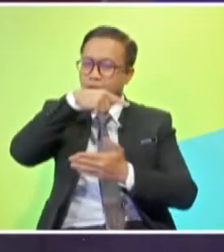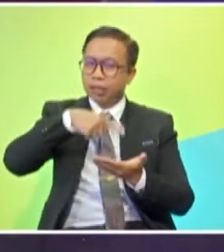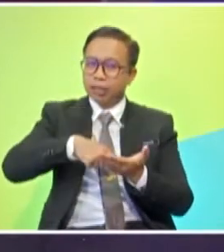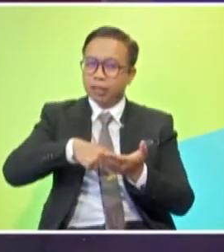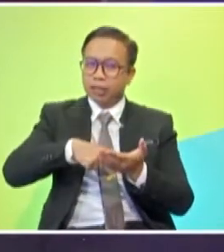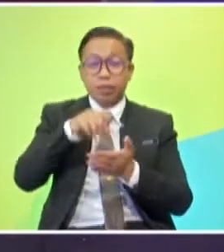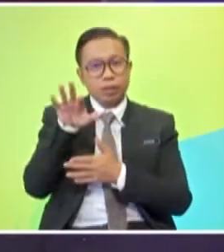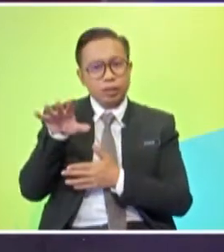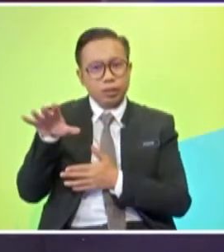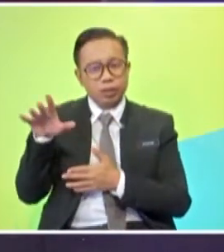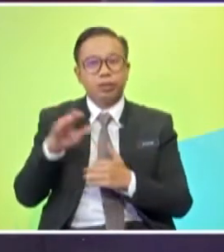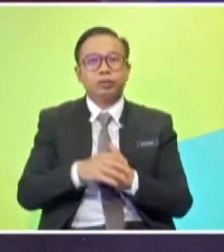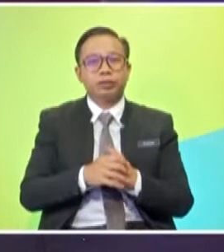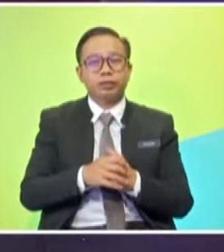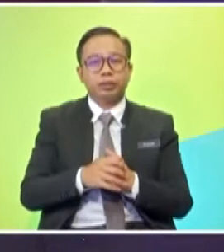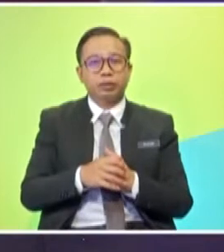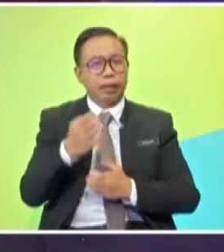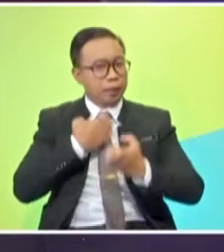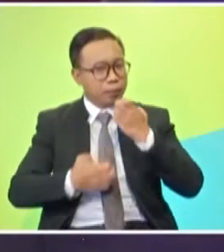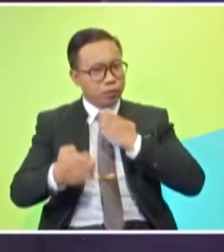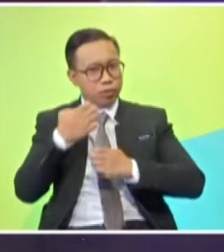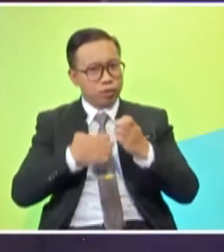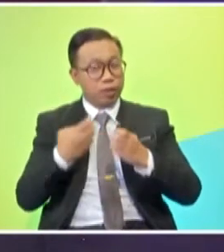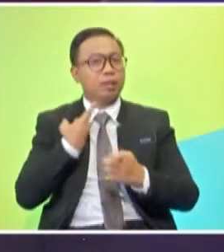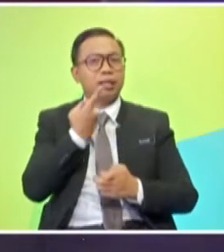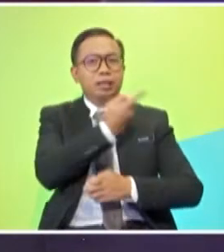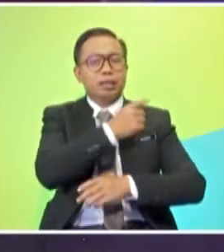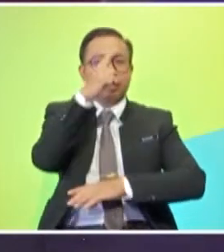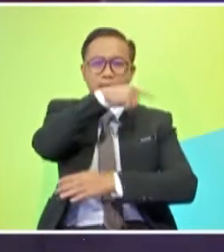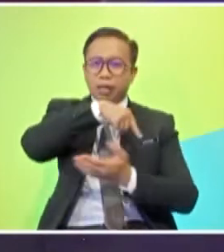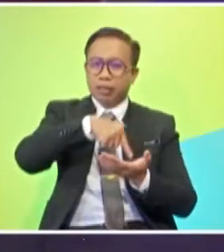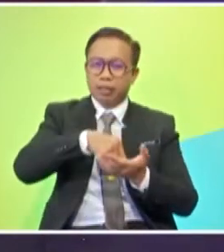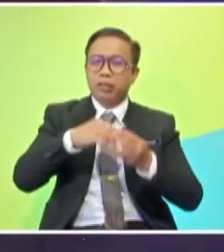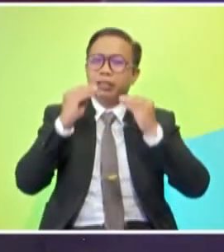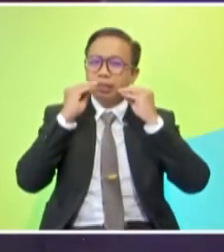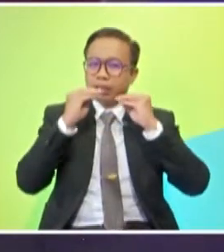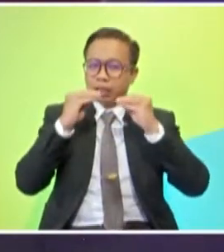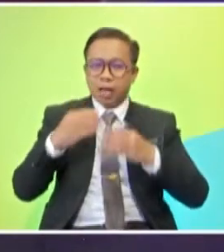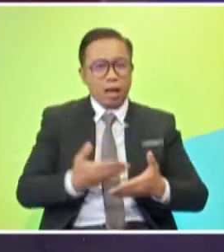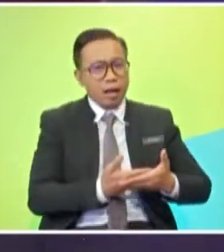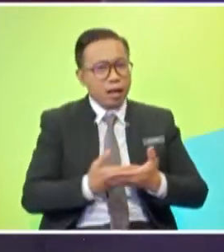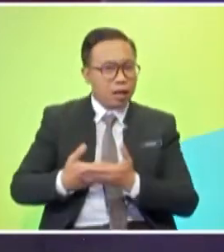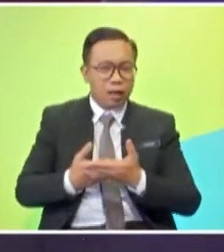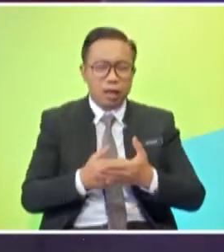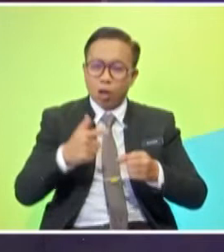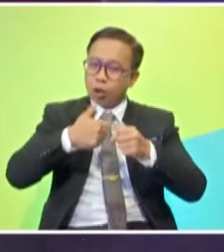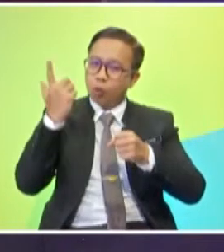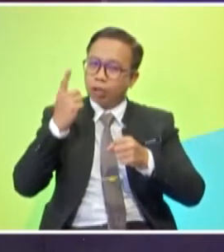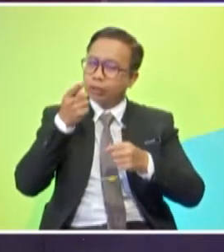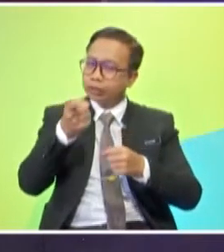memicu begincu emosi-emosi kita hari ini kita Daejun aja anak-anak murid saya dekat dua